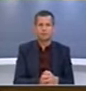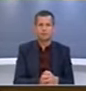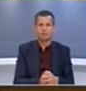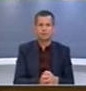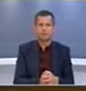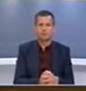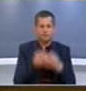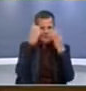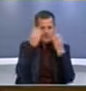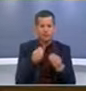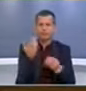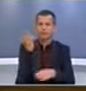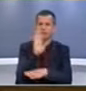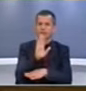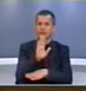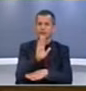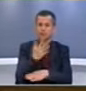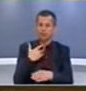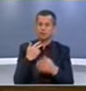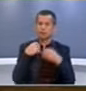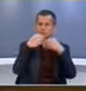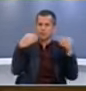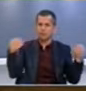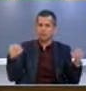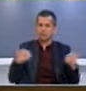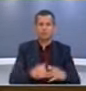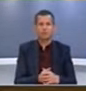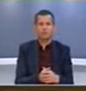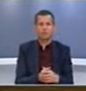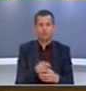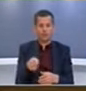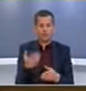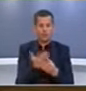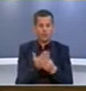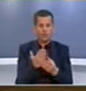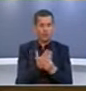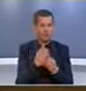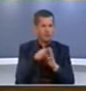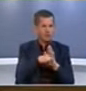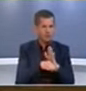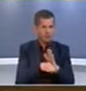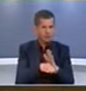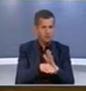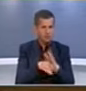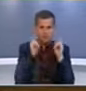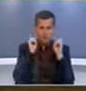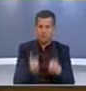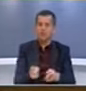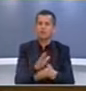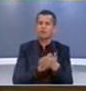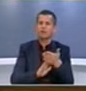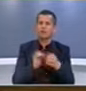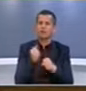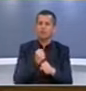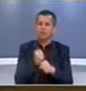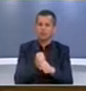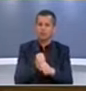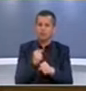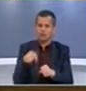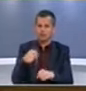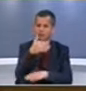min dep dokumente lij pin e pun kaj